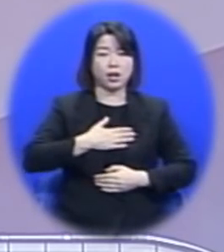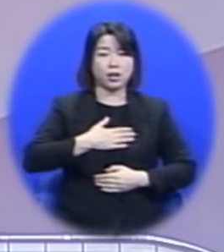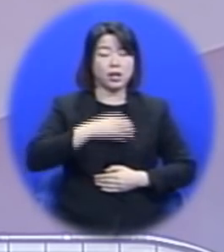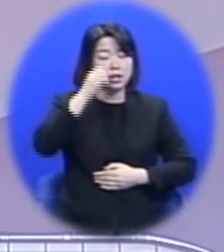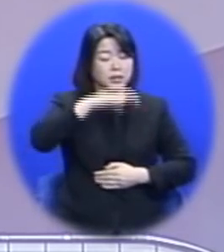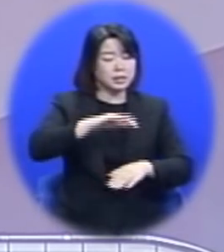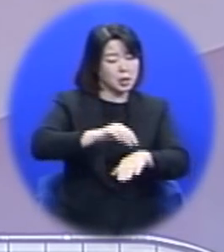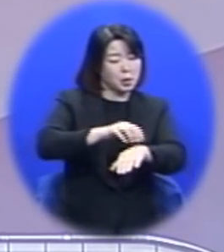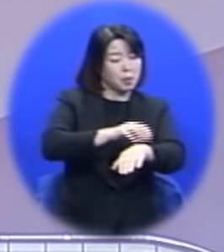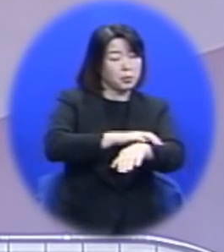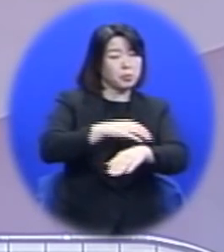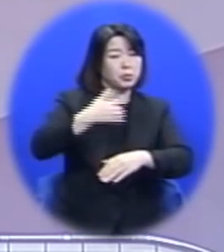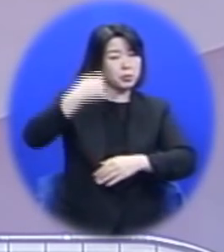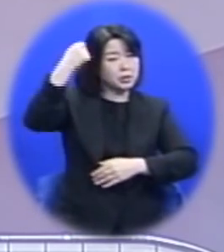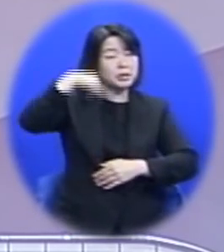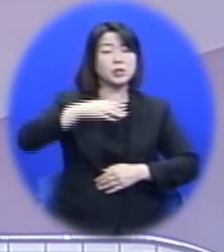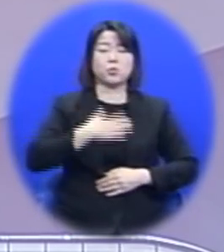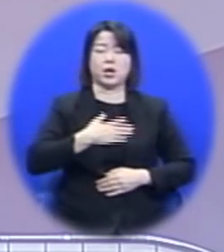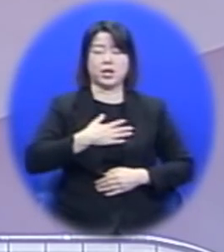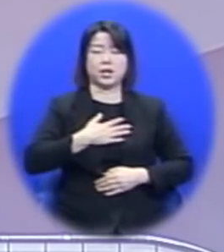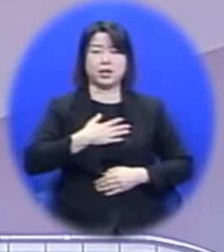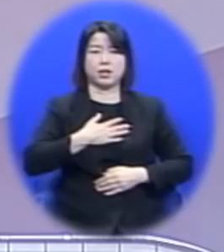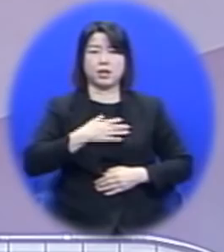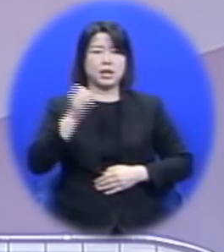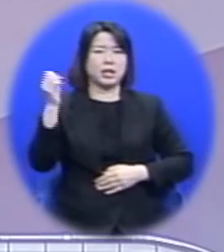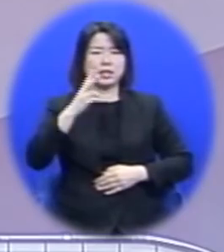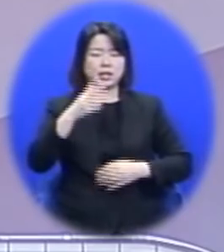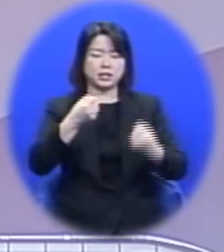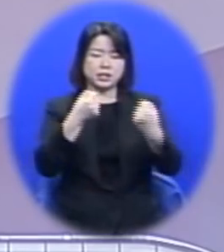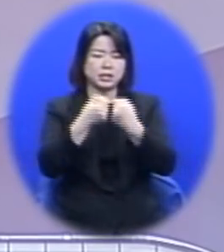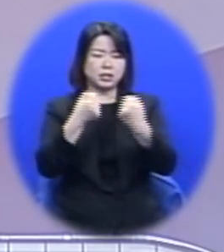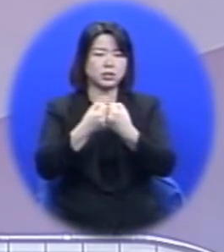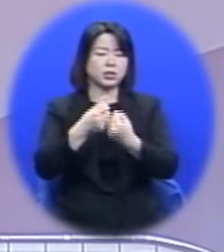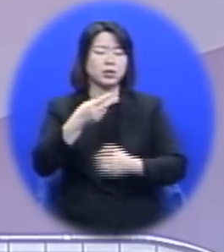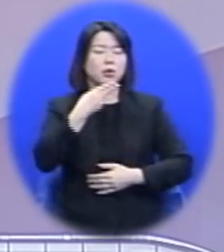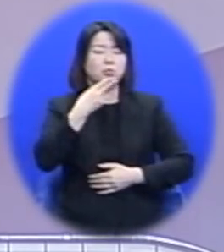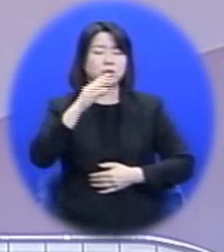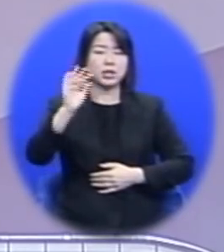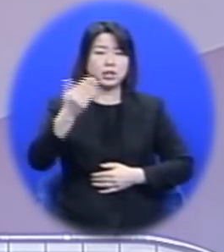그냥 피부로 느끼고 아는 것 같아요. 다시는 전쟁이 없어야 된다.